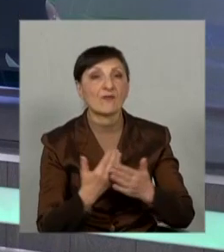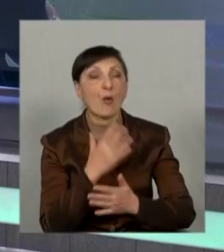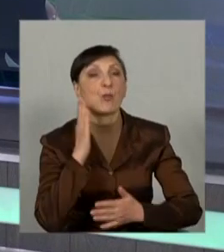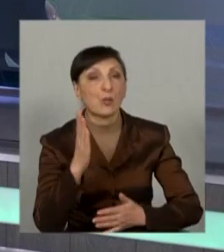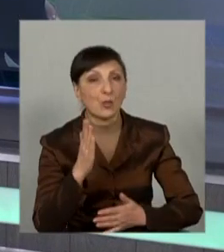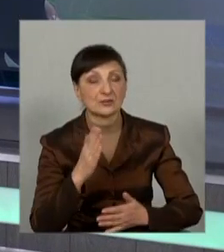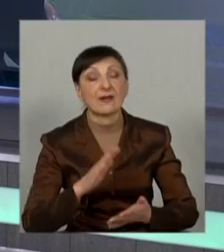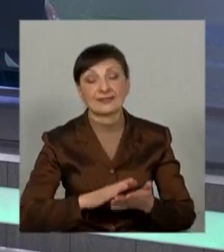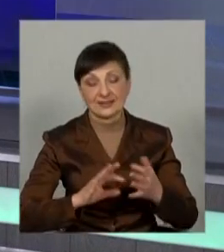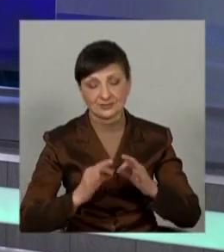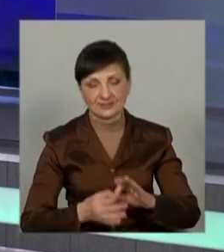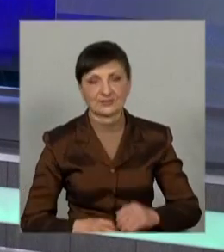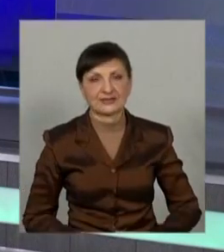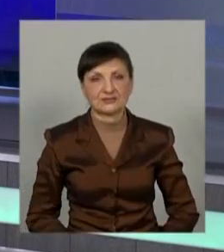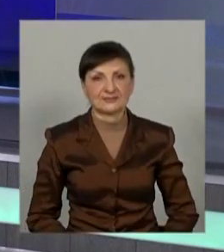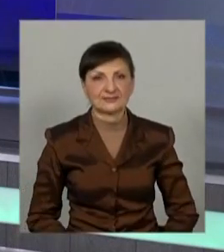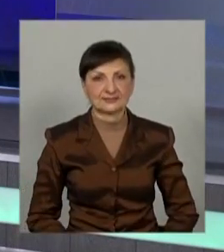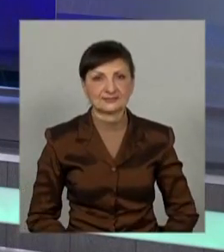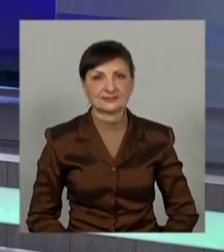цифровом поле, поделится Адина Смагулова.